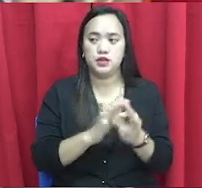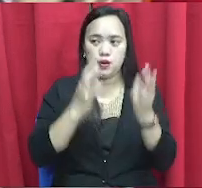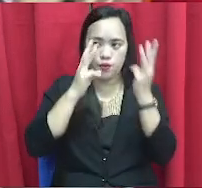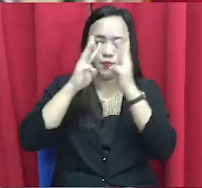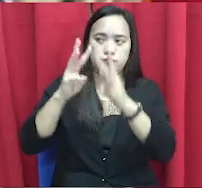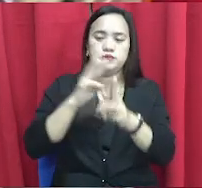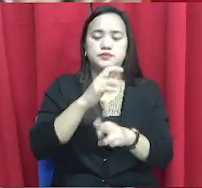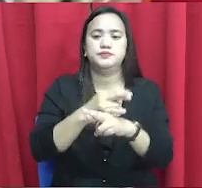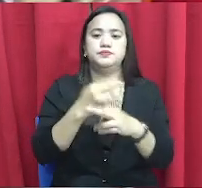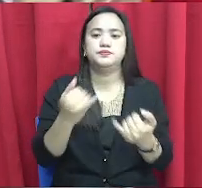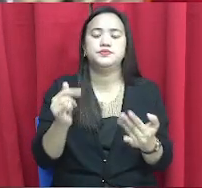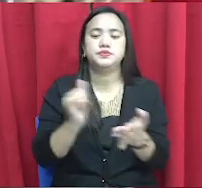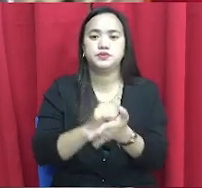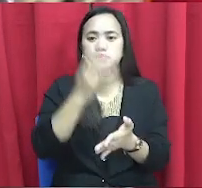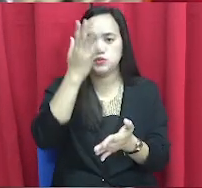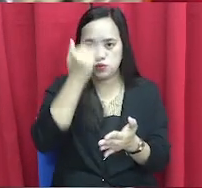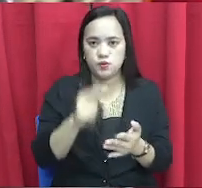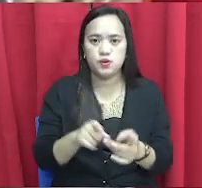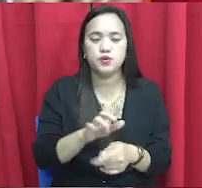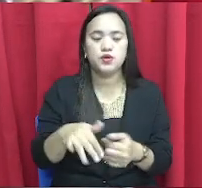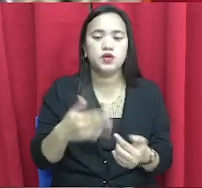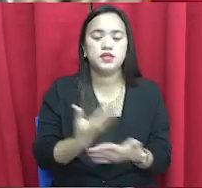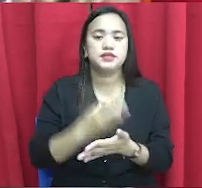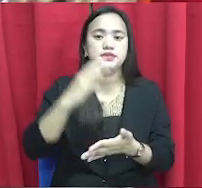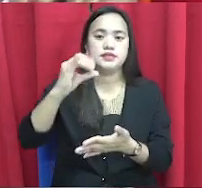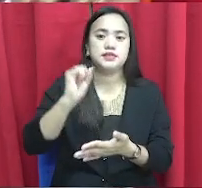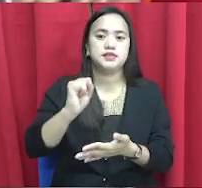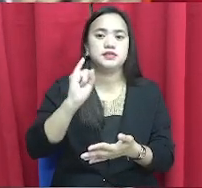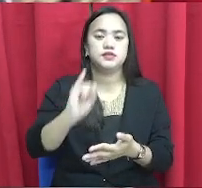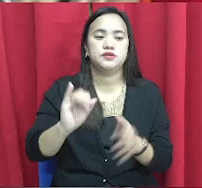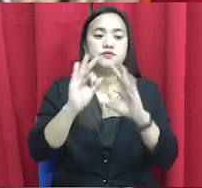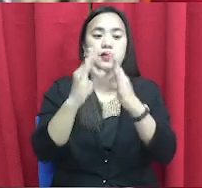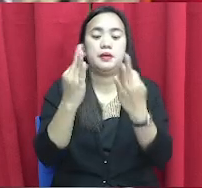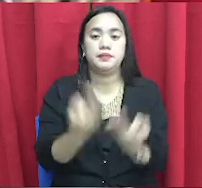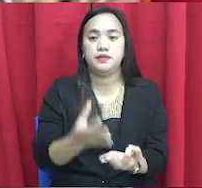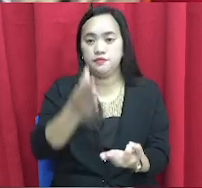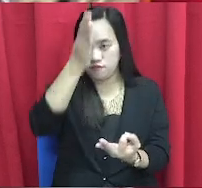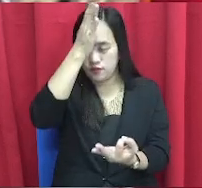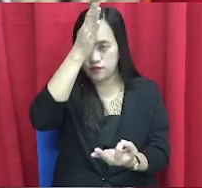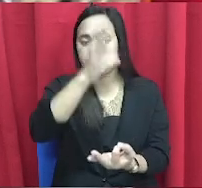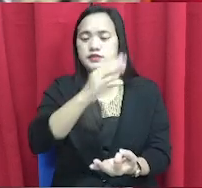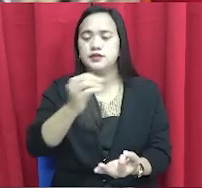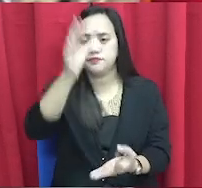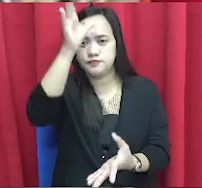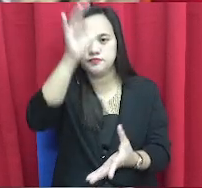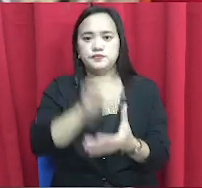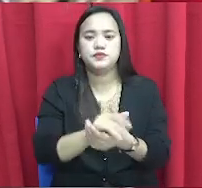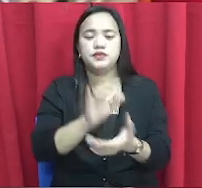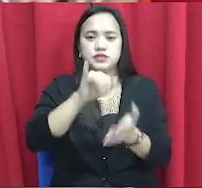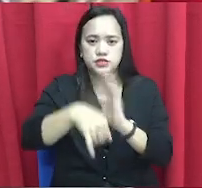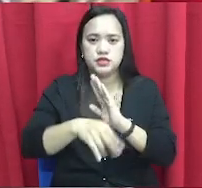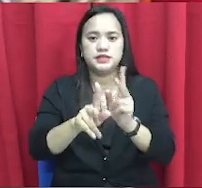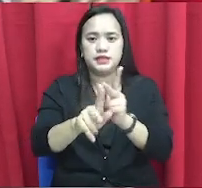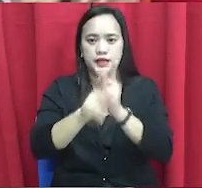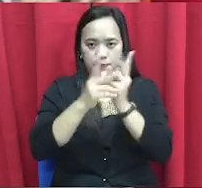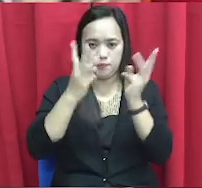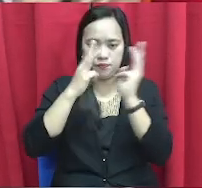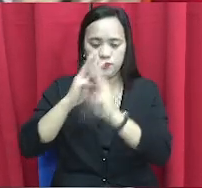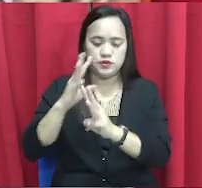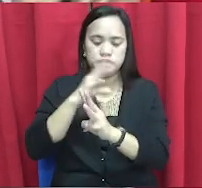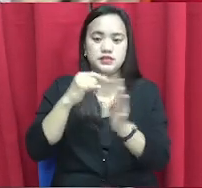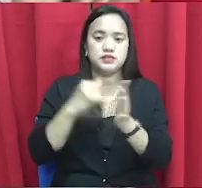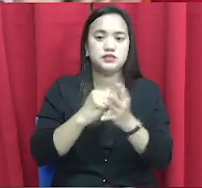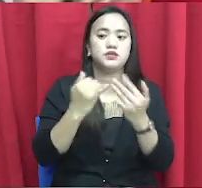programa kaya sa lahat ng CSI family fathers and husbands ay tune in na po tayo This is our